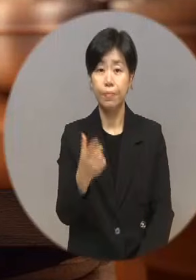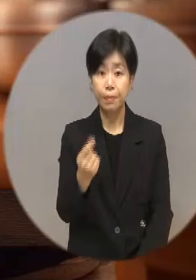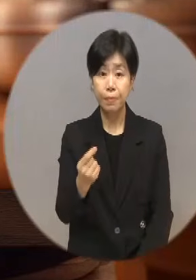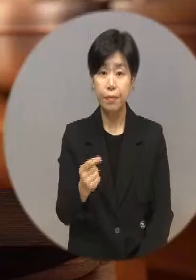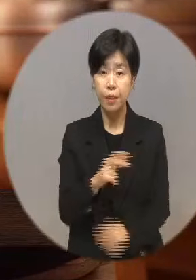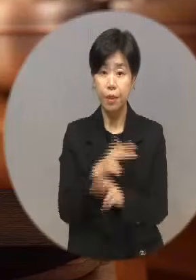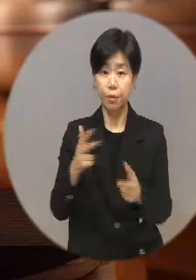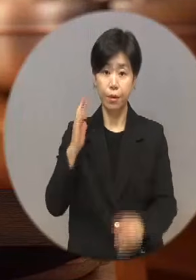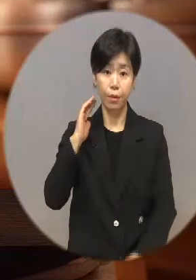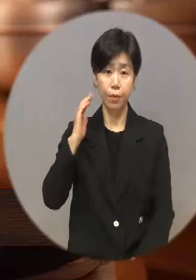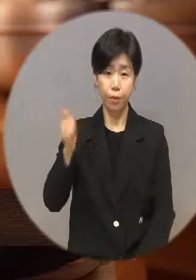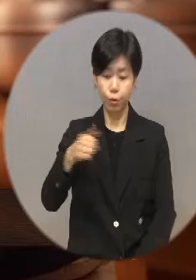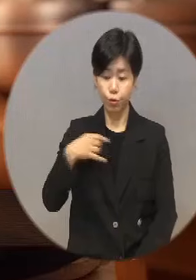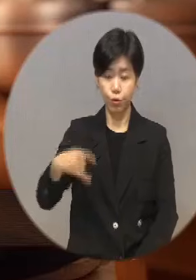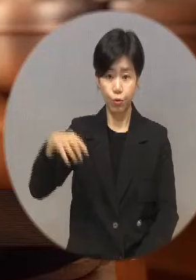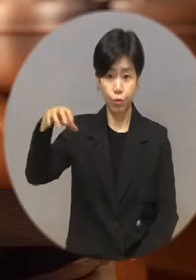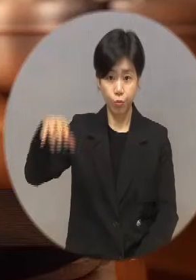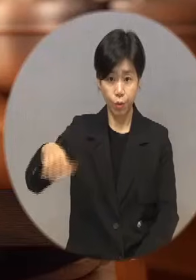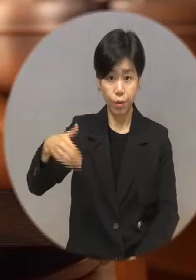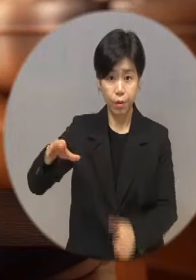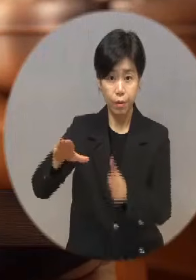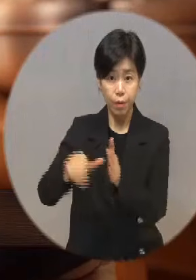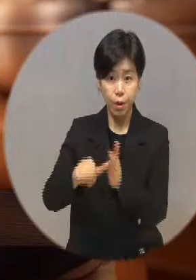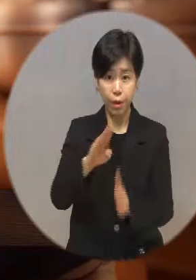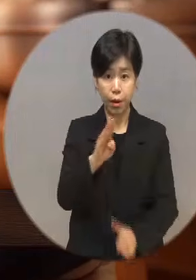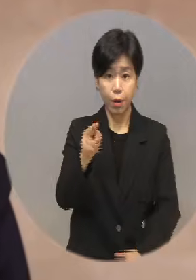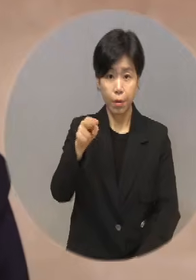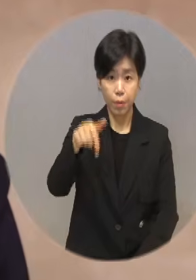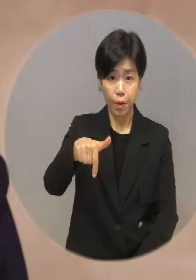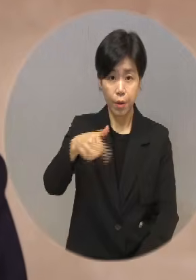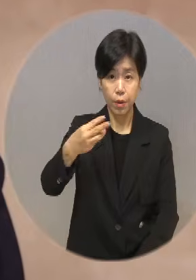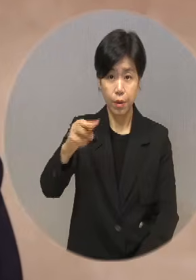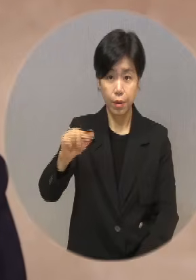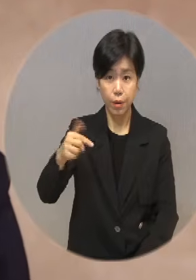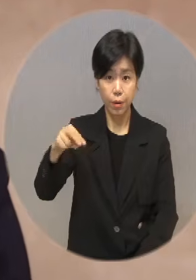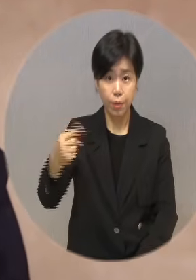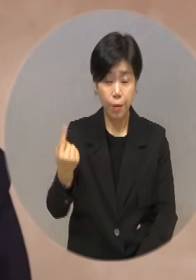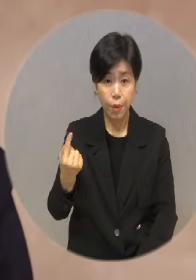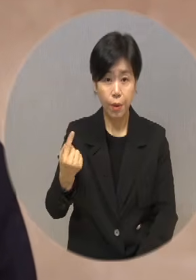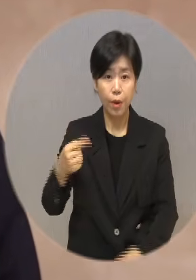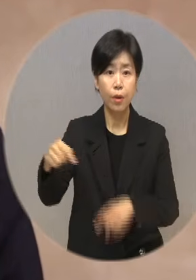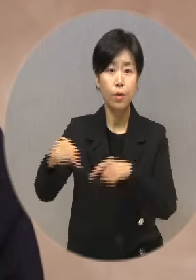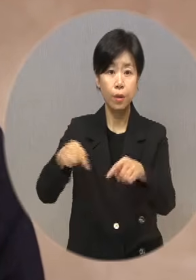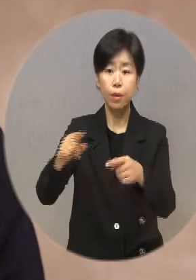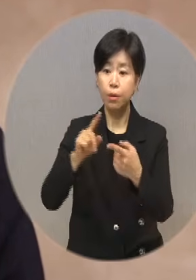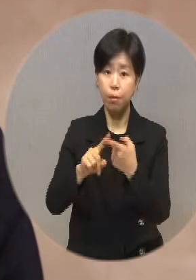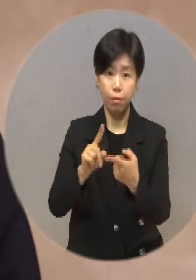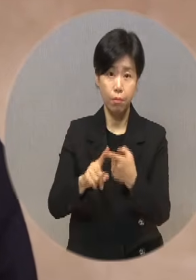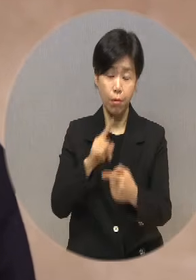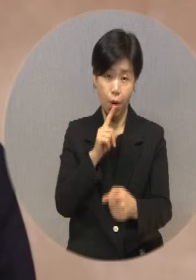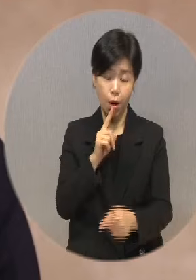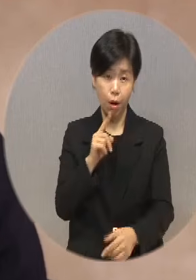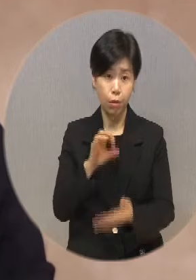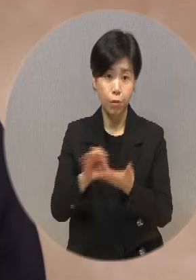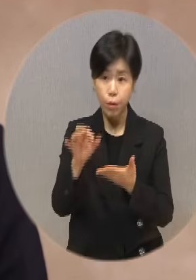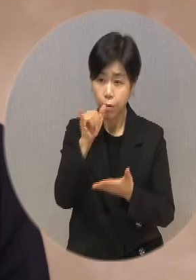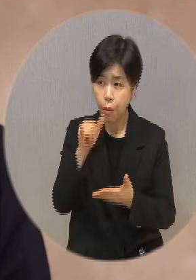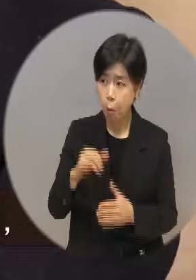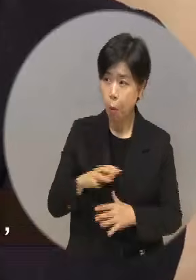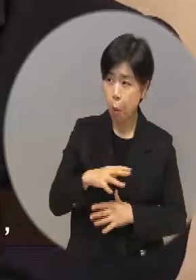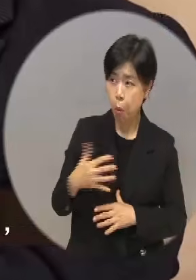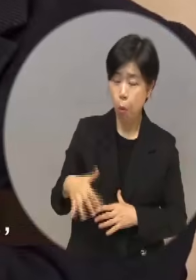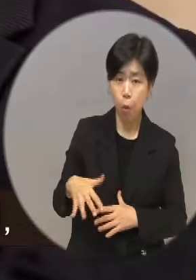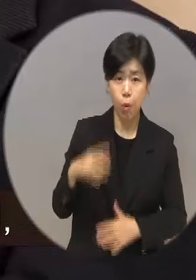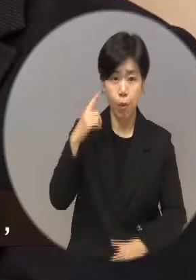중국에 가셨을 때 병난도 정신이라는 표현을 쓰셨는데 저 내용 어떻게 아셨지 할 정도로 깜짝 놀랐는데